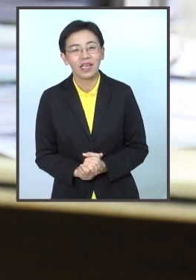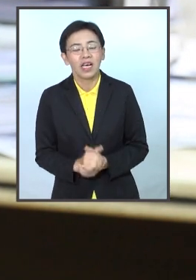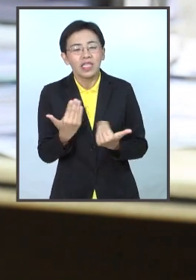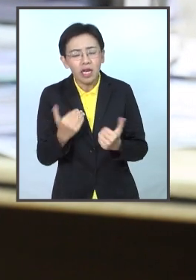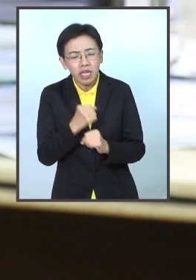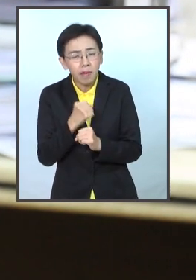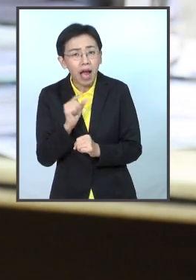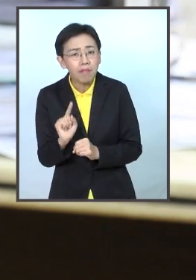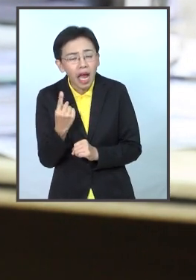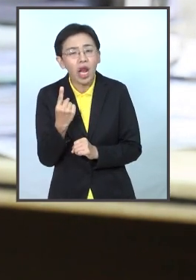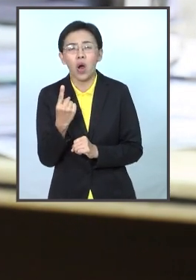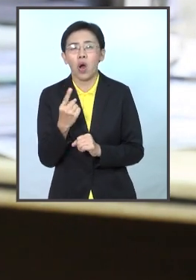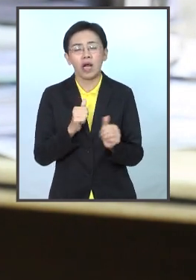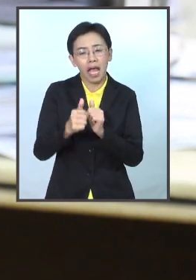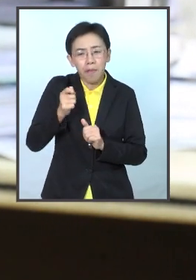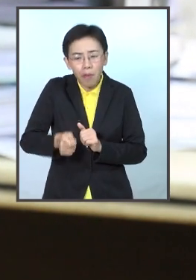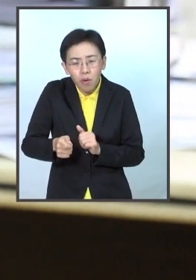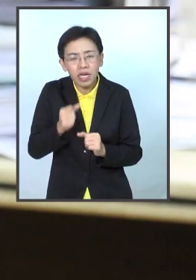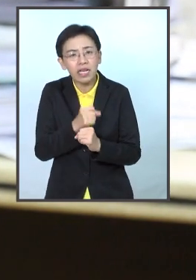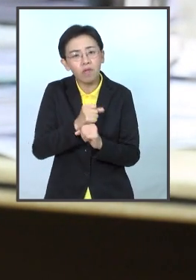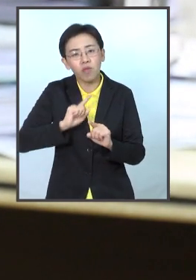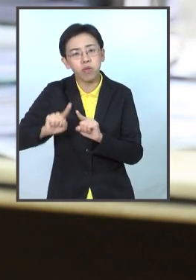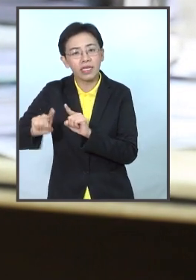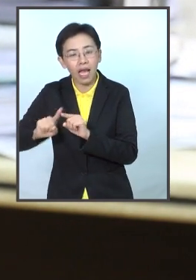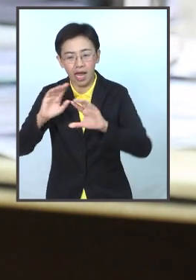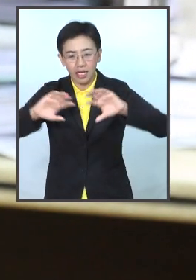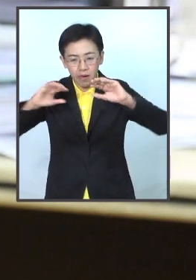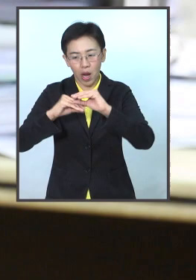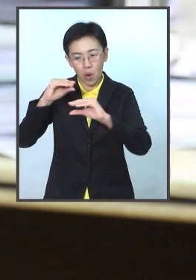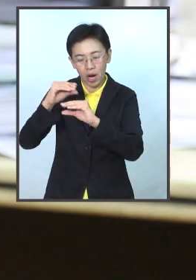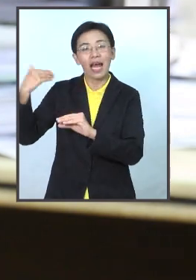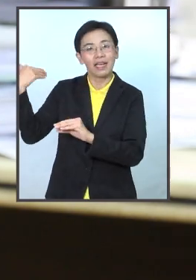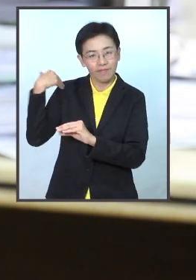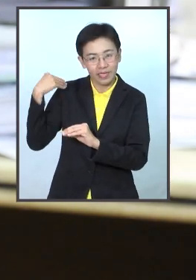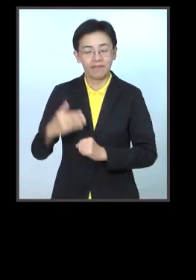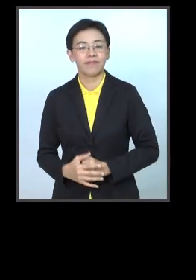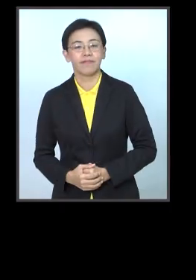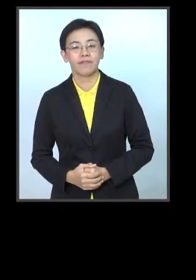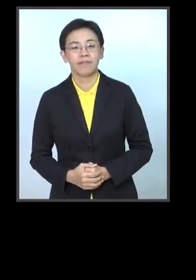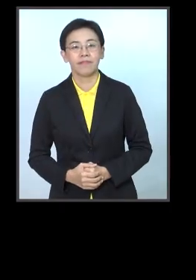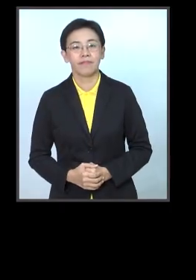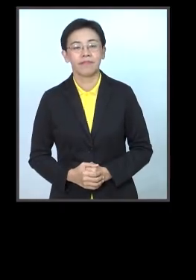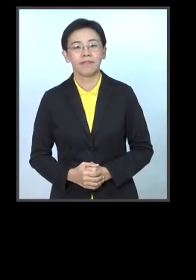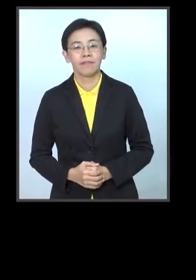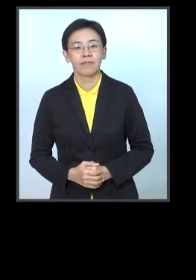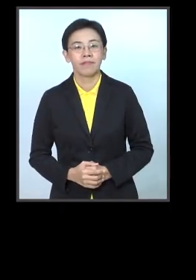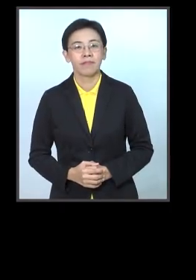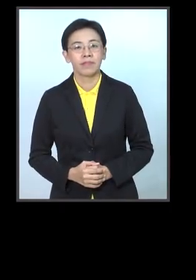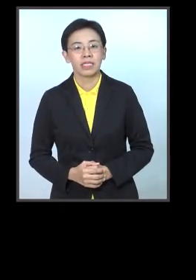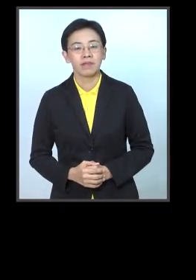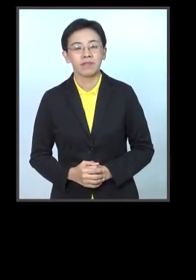หม่ที่จะมีความรู้ในเรื่องของการประมูลงานต่างๆที่รัฐบาลเขามีโครงการมาค่ะ